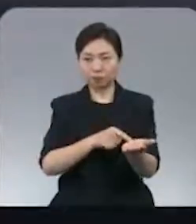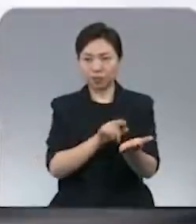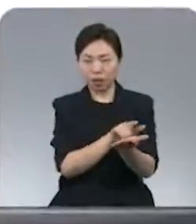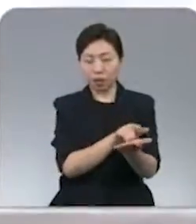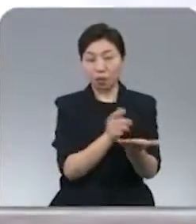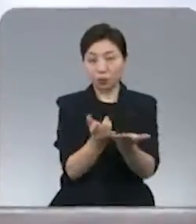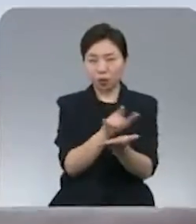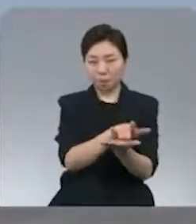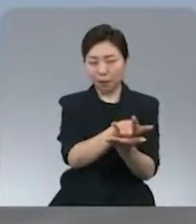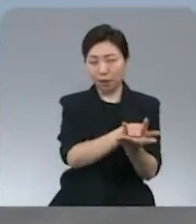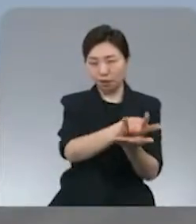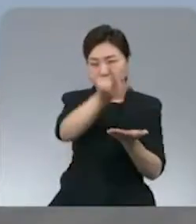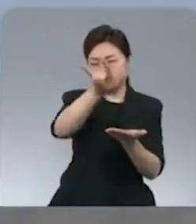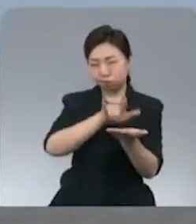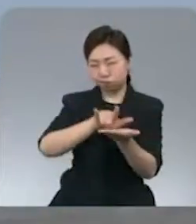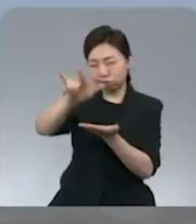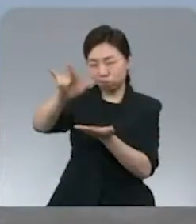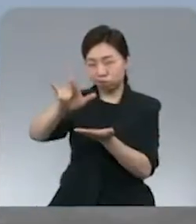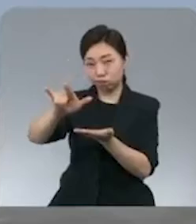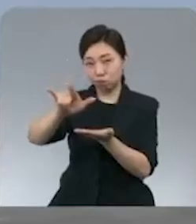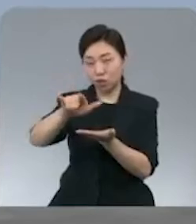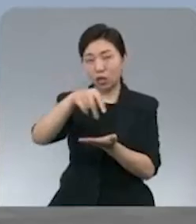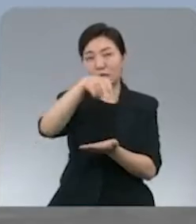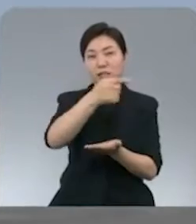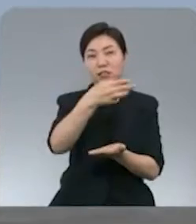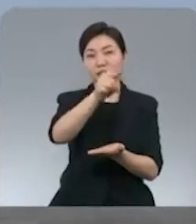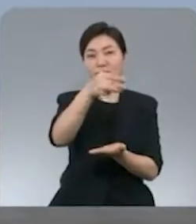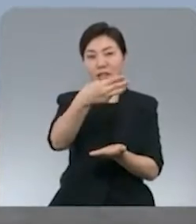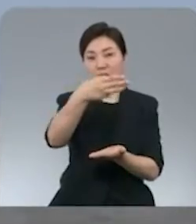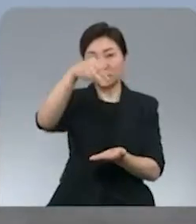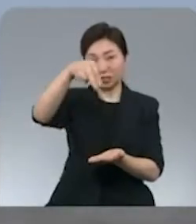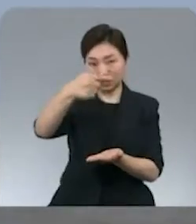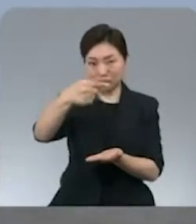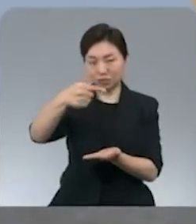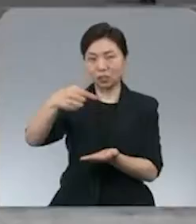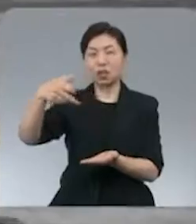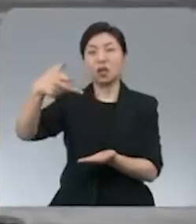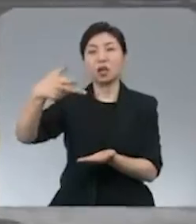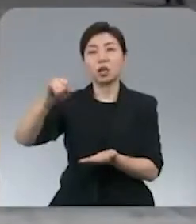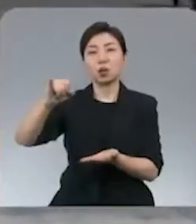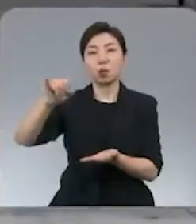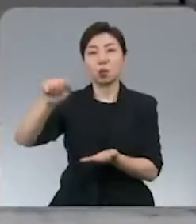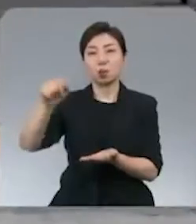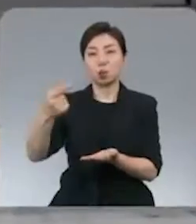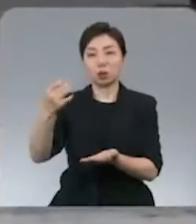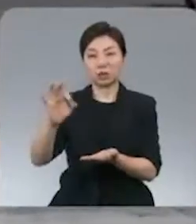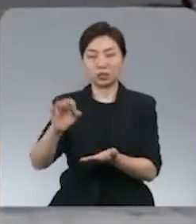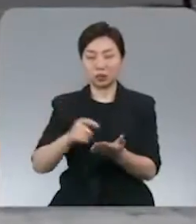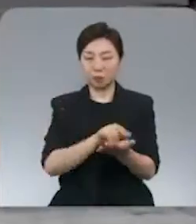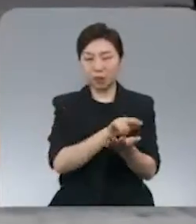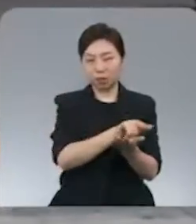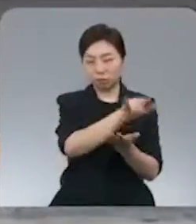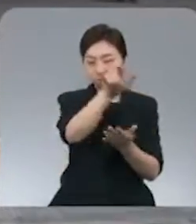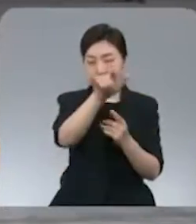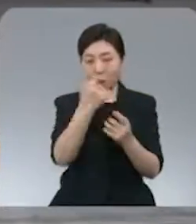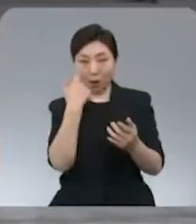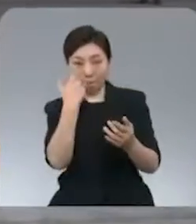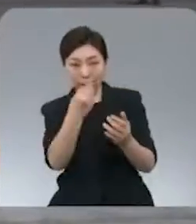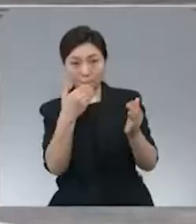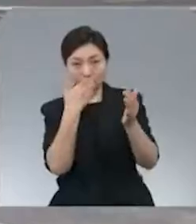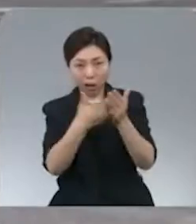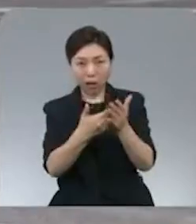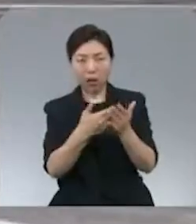kampfjet und dann f a 18 hornet kampfjet auch ein frühwarn flugzeug hawk eye das tarnkappen